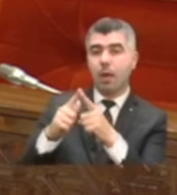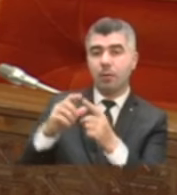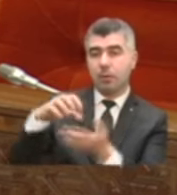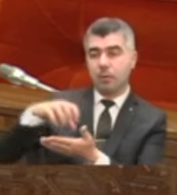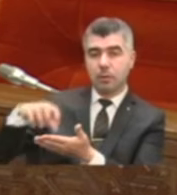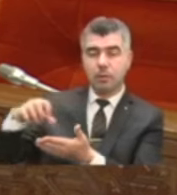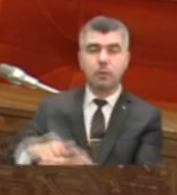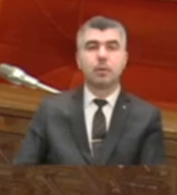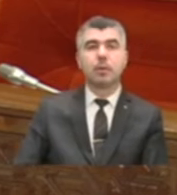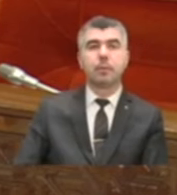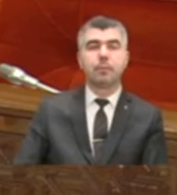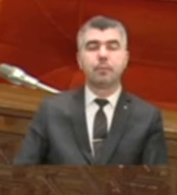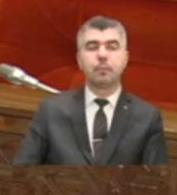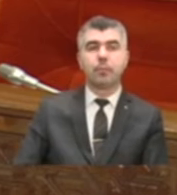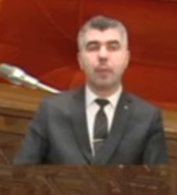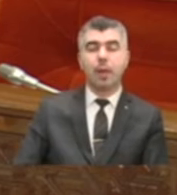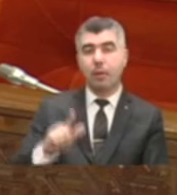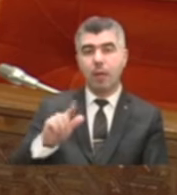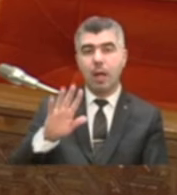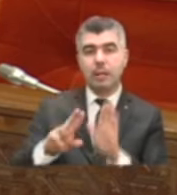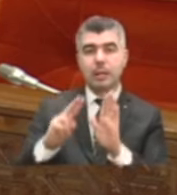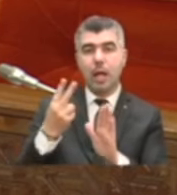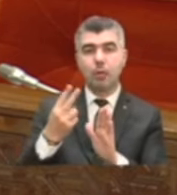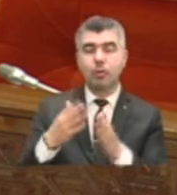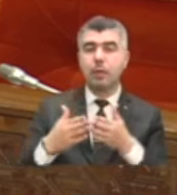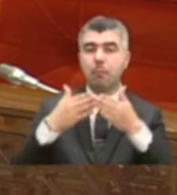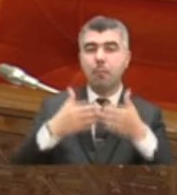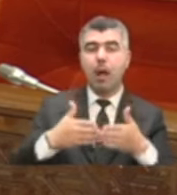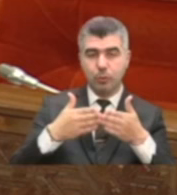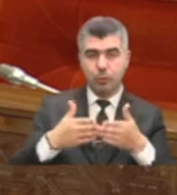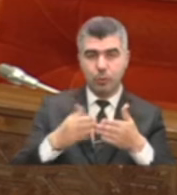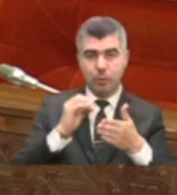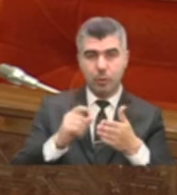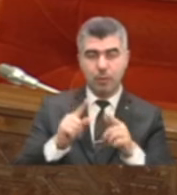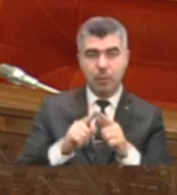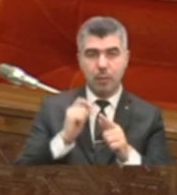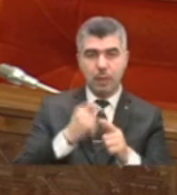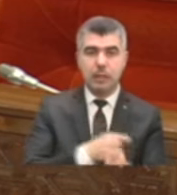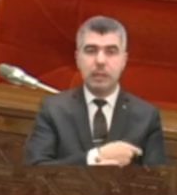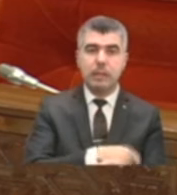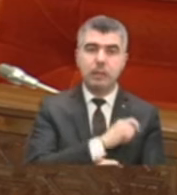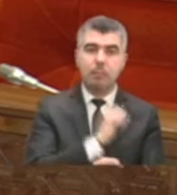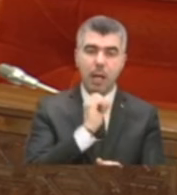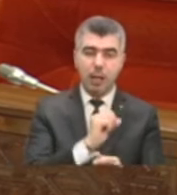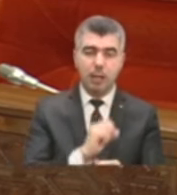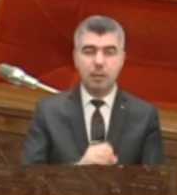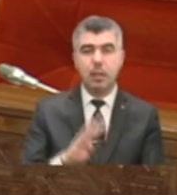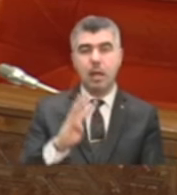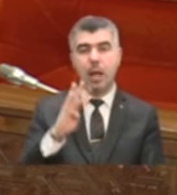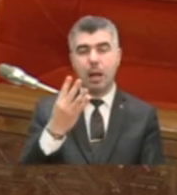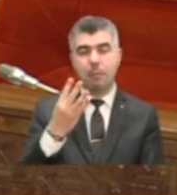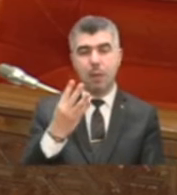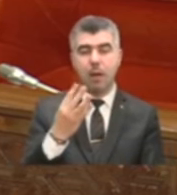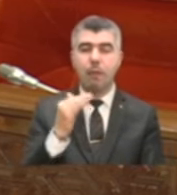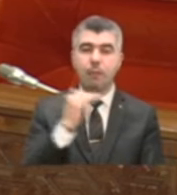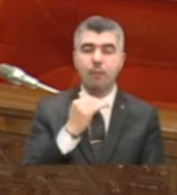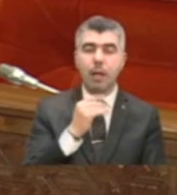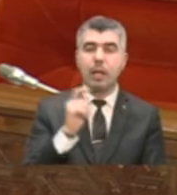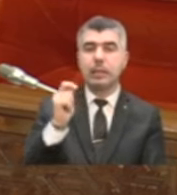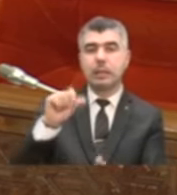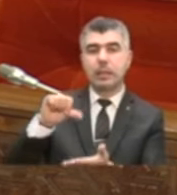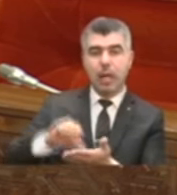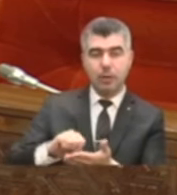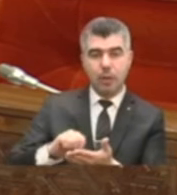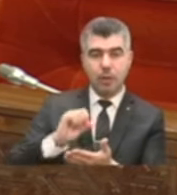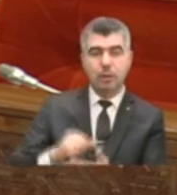الأسطول هذا تيتجلى كالتالي: 12 سفينة على مستوى الخط طنجرة الجزيرة الخضراء، 4 سريعة ما بين طنجة المدينة